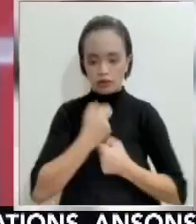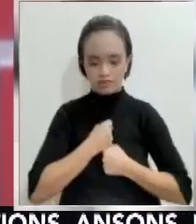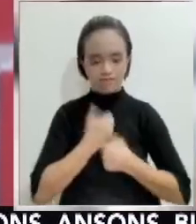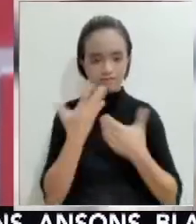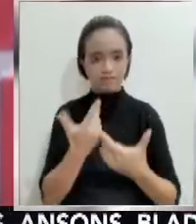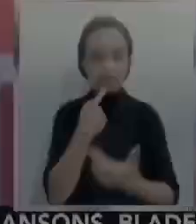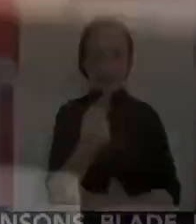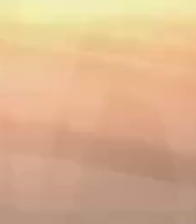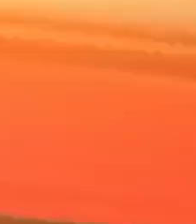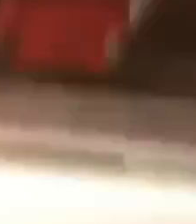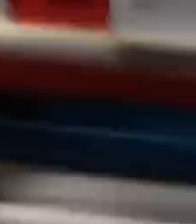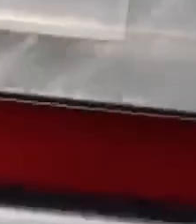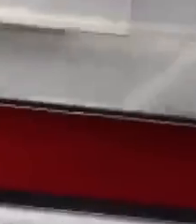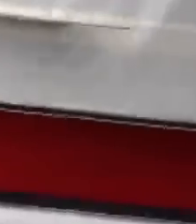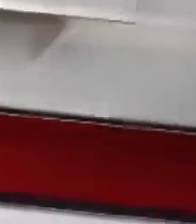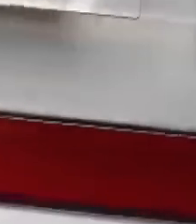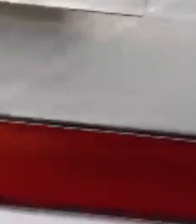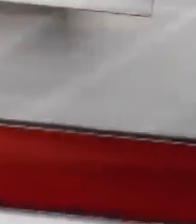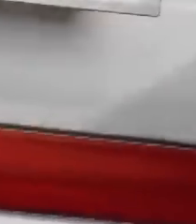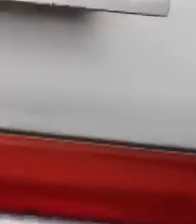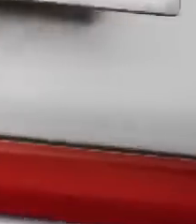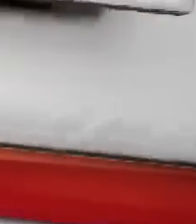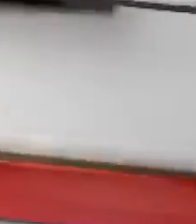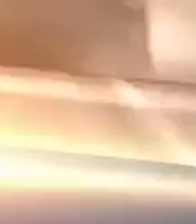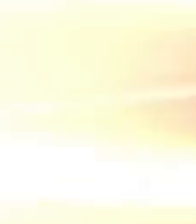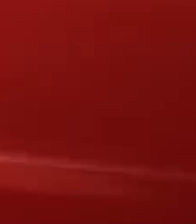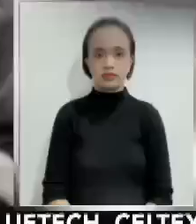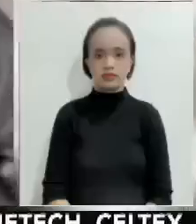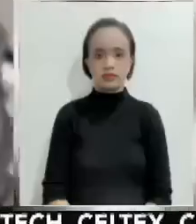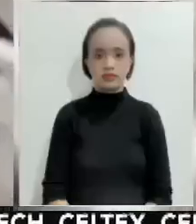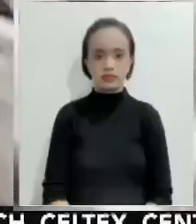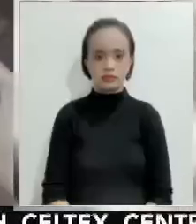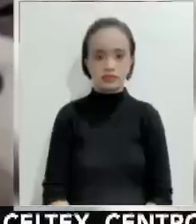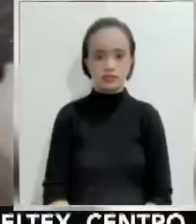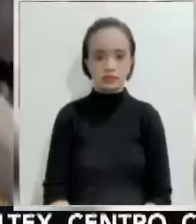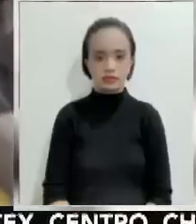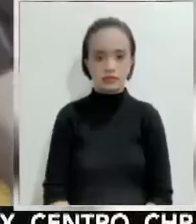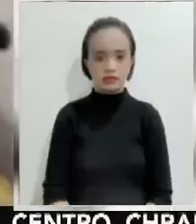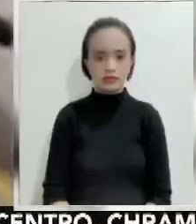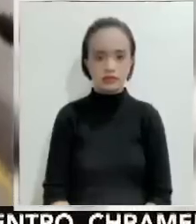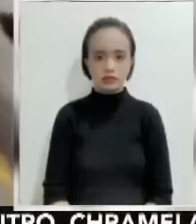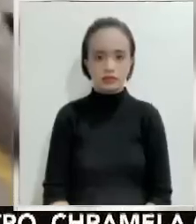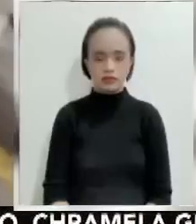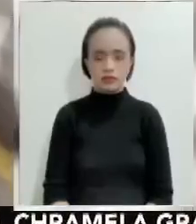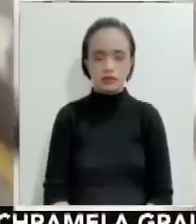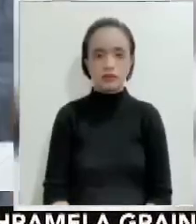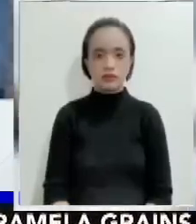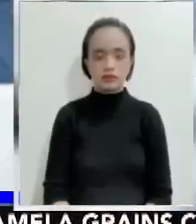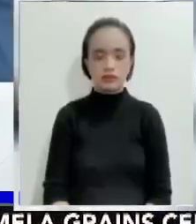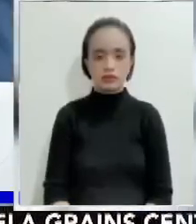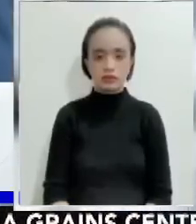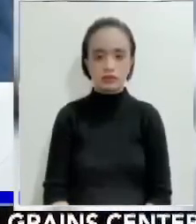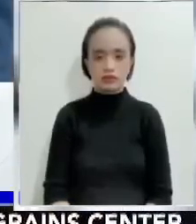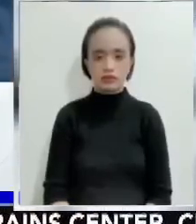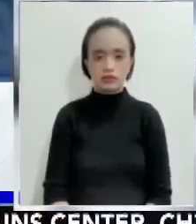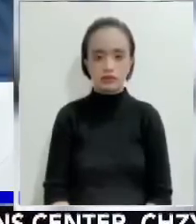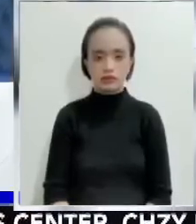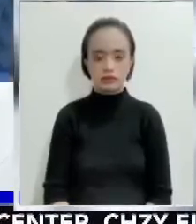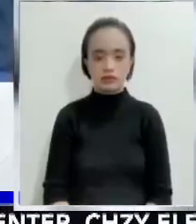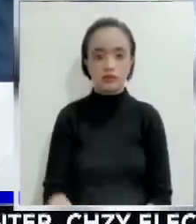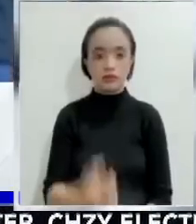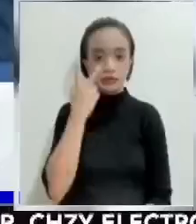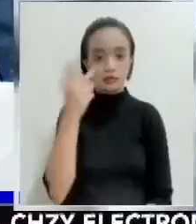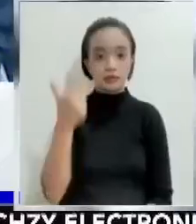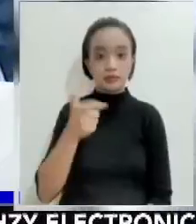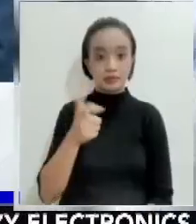At nakatutok si John Consulta, exclusive. At bago ng matataas na kalibre ng baril, tumulak ang NBI, DID